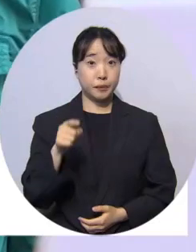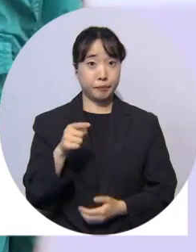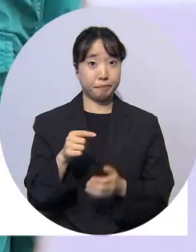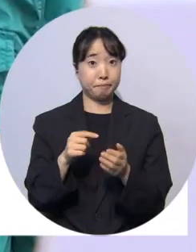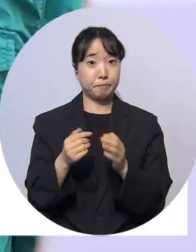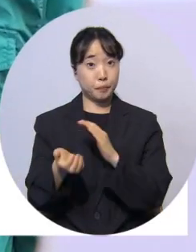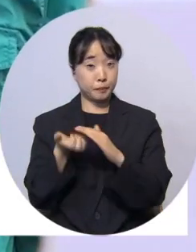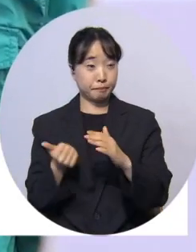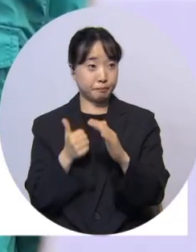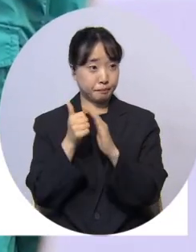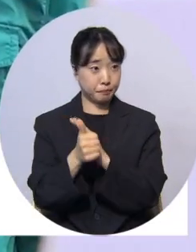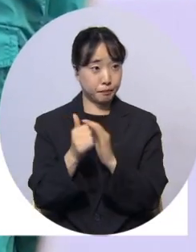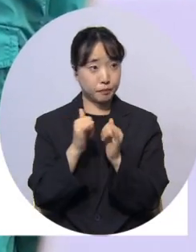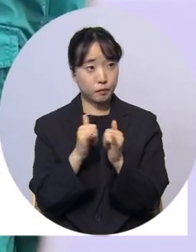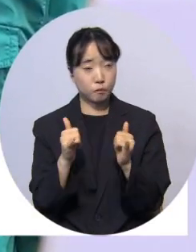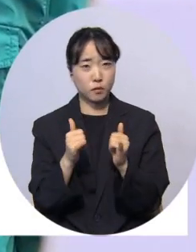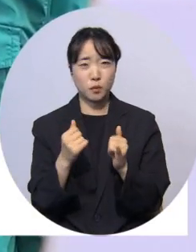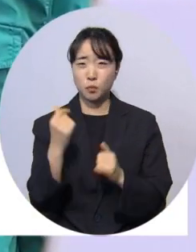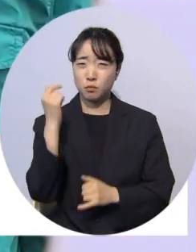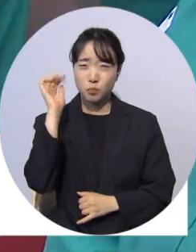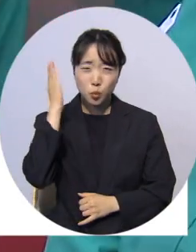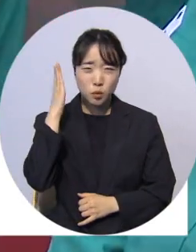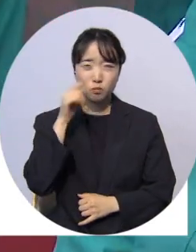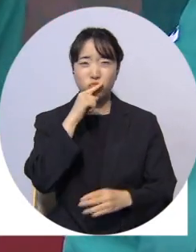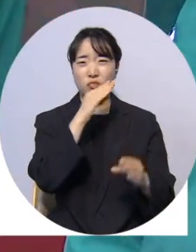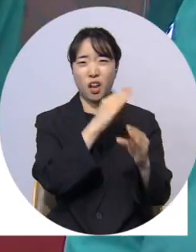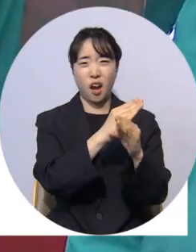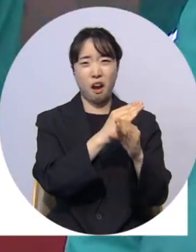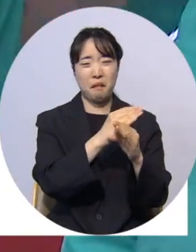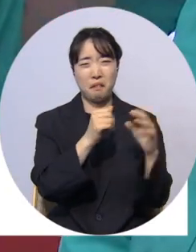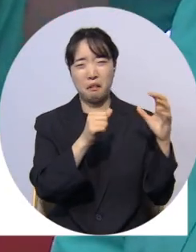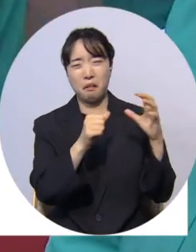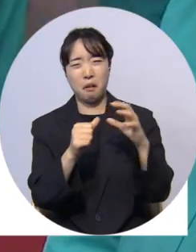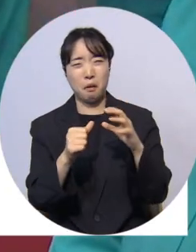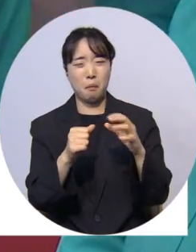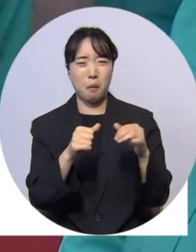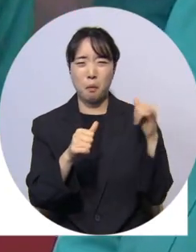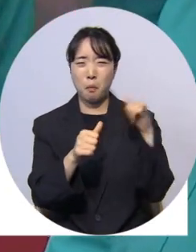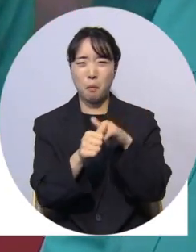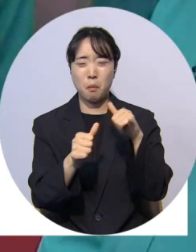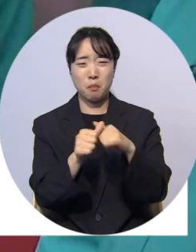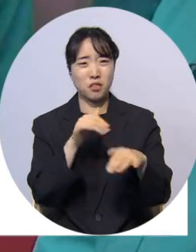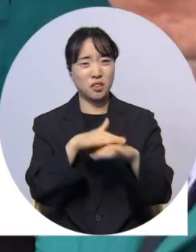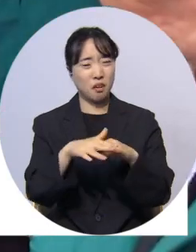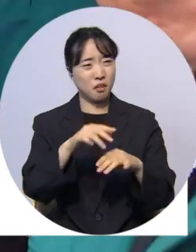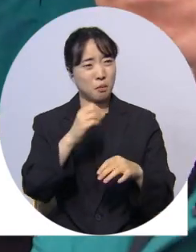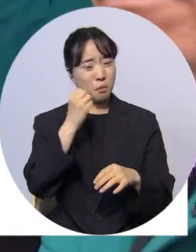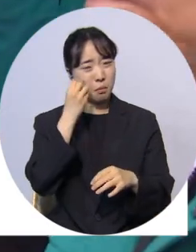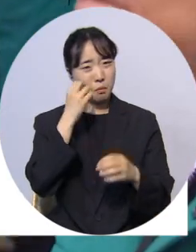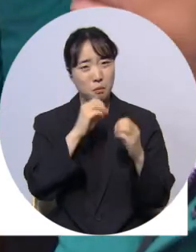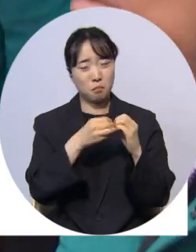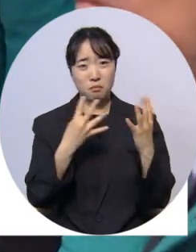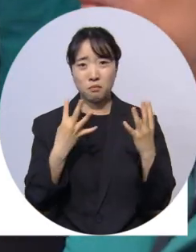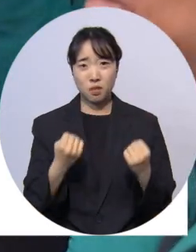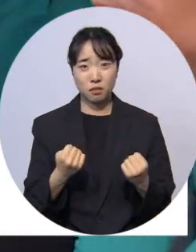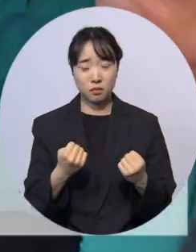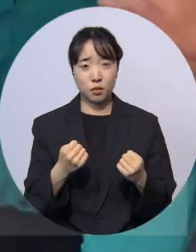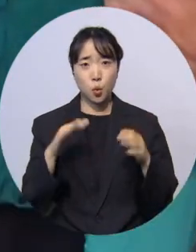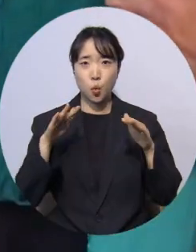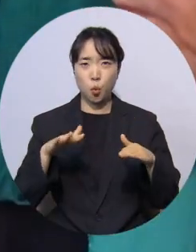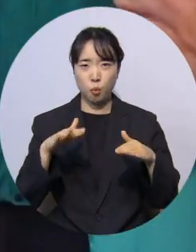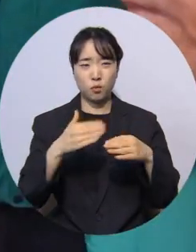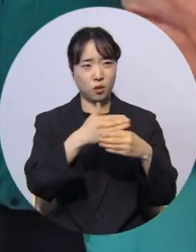통일부장관은 오물 풍선 등 북한의 다양화하는 도발 행태를 언급하면서 황강 방시 사전 통보할